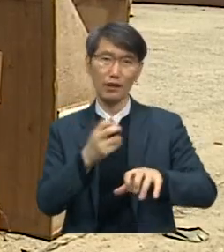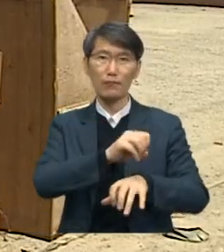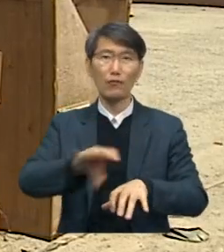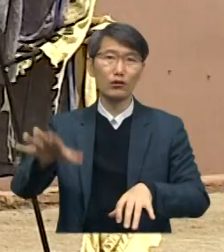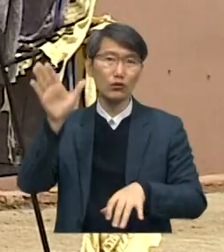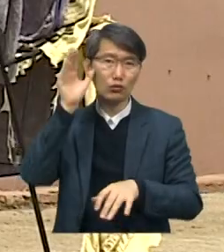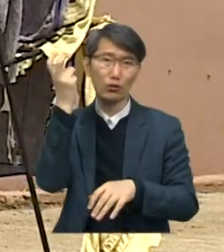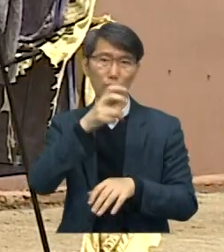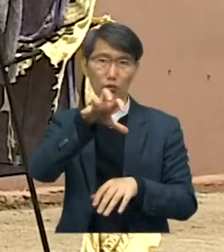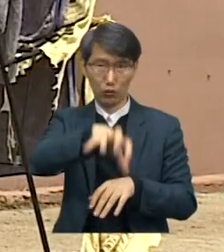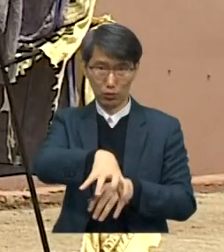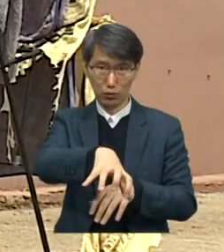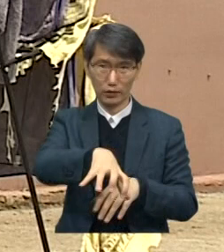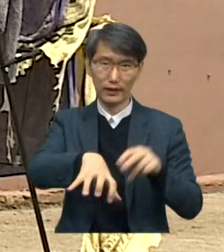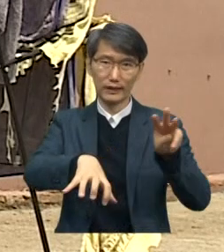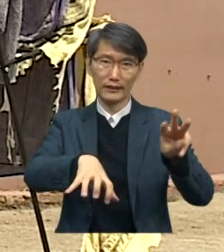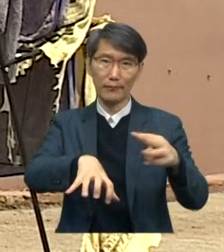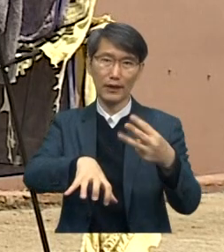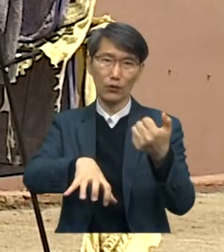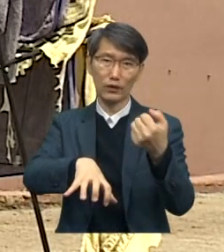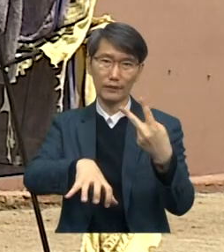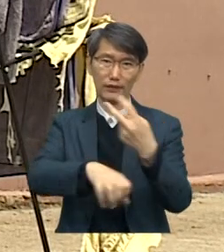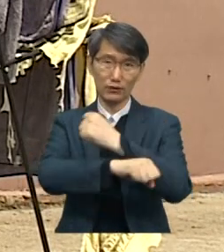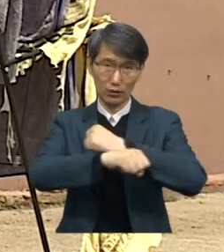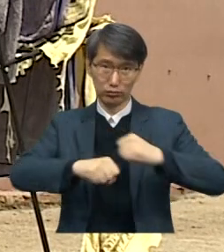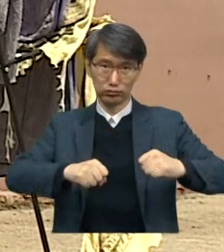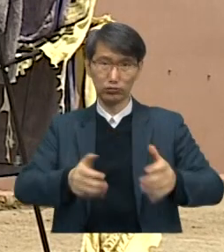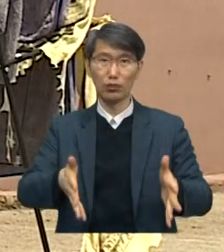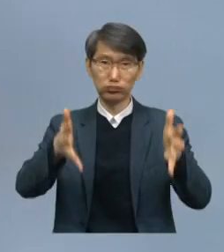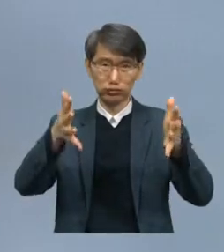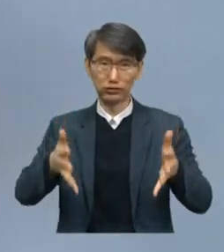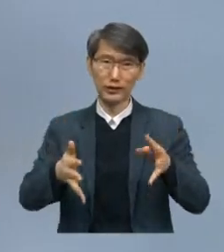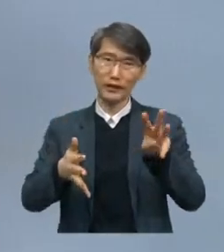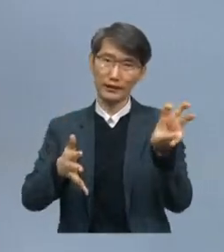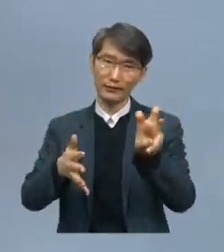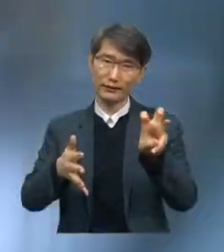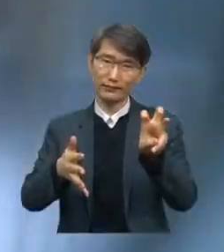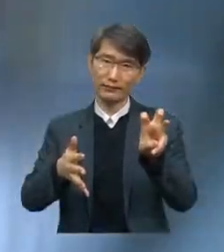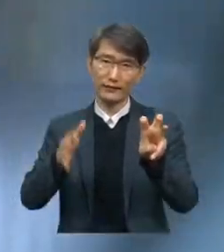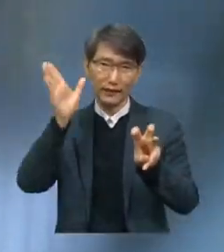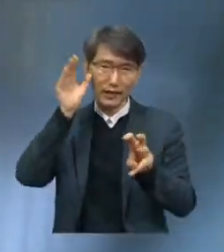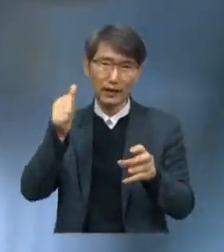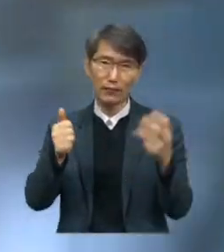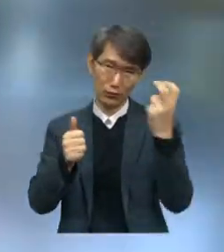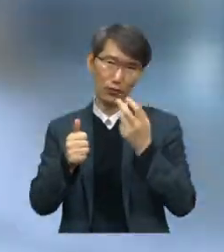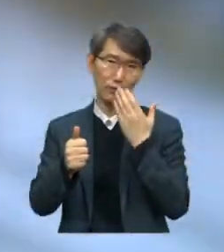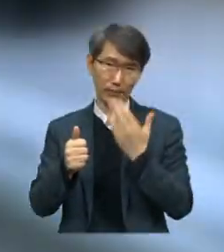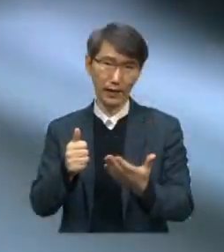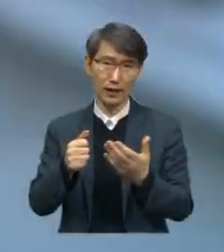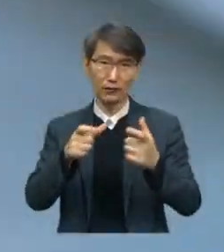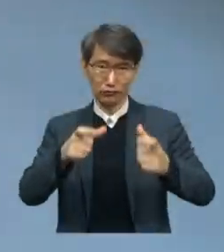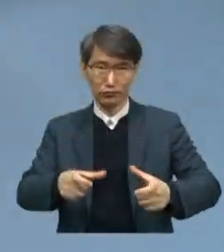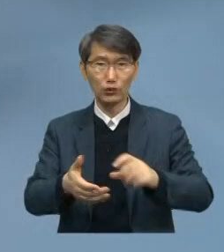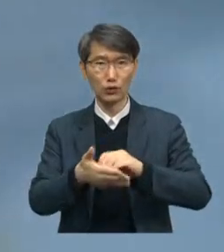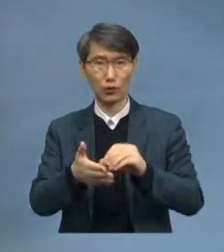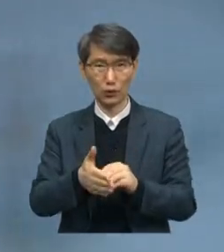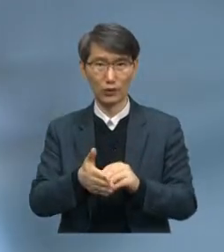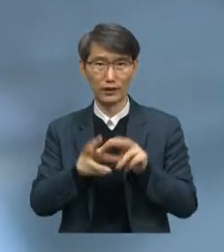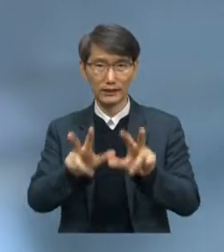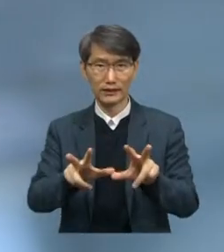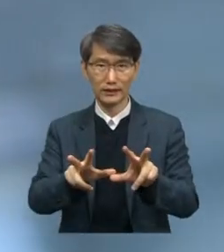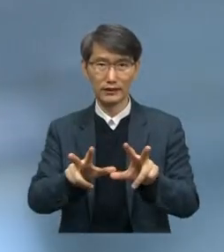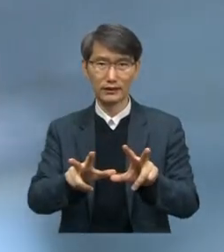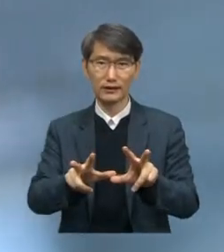유기동물 보호센터입니다. 352제곱미터 규모의 건물로 30마리 정도까지만 보호 가능한 규모인데